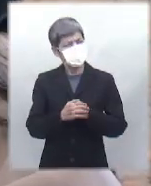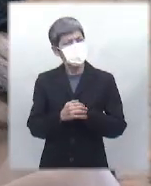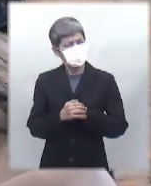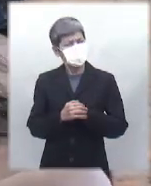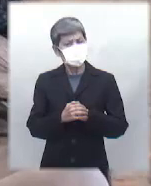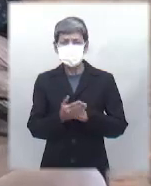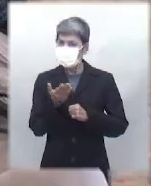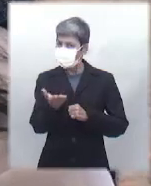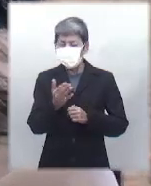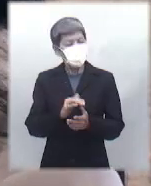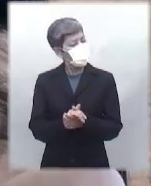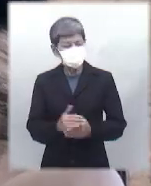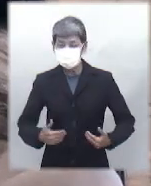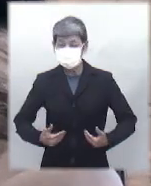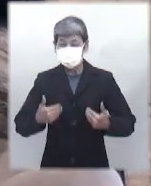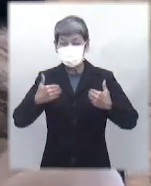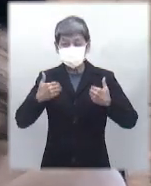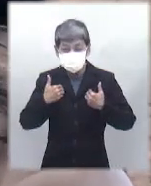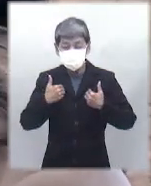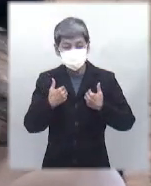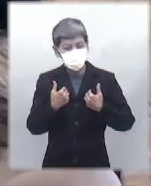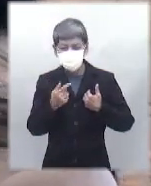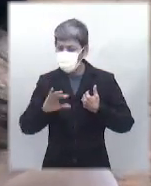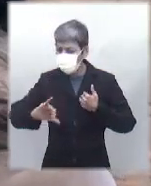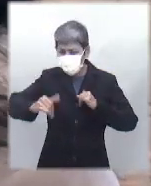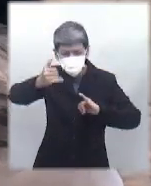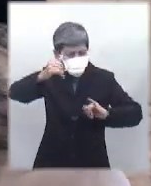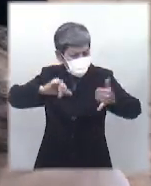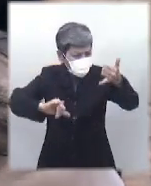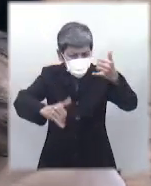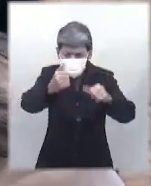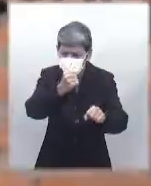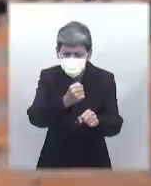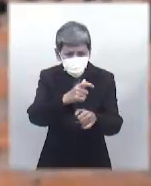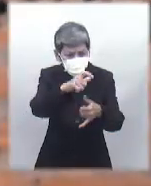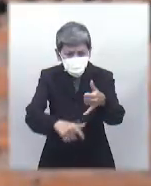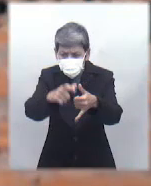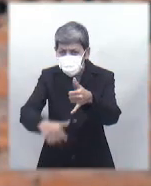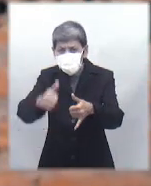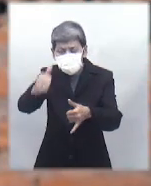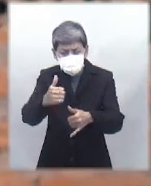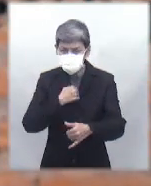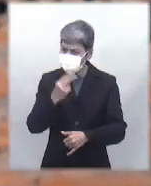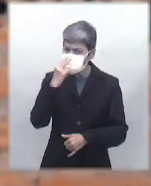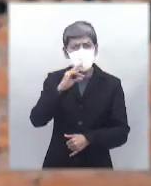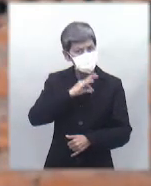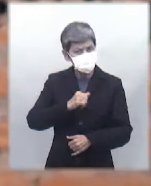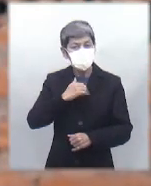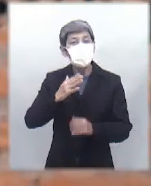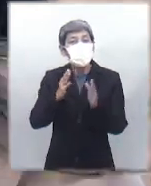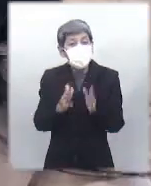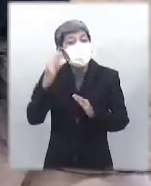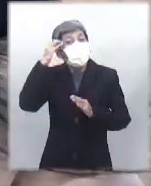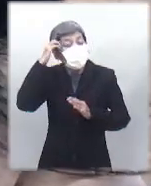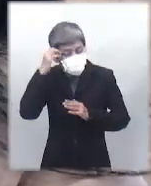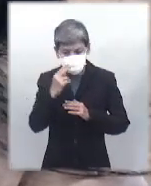พี่สามารถเอาคุณภาพชีวิตพัฒนาเขาทำให้เขาเห็นมีศักยภาพทำให้ทุกคนมองอีกด้านหนึ่งของเด็ก